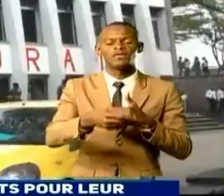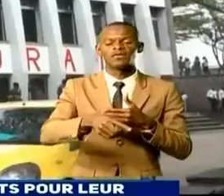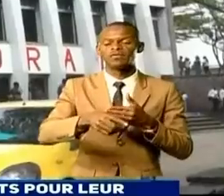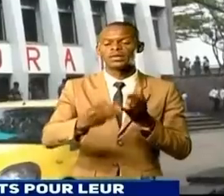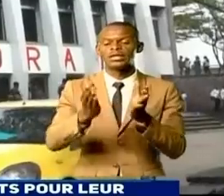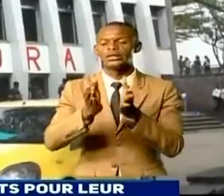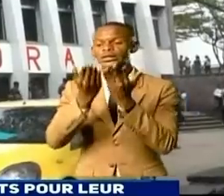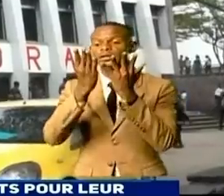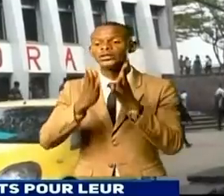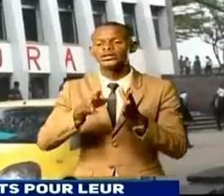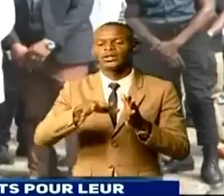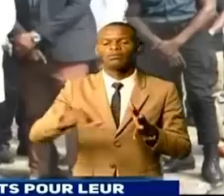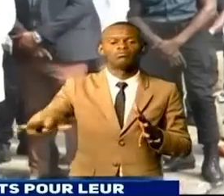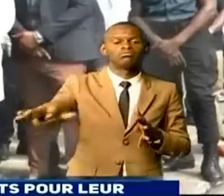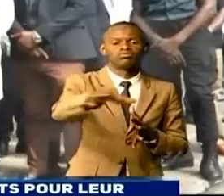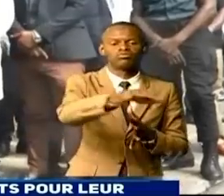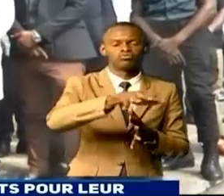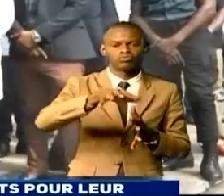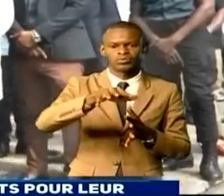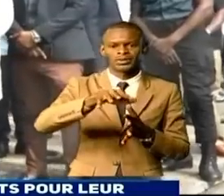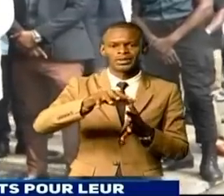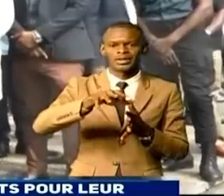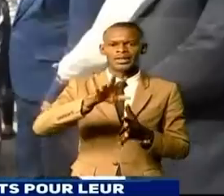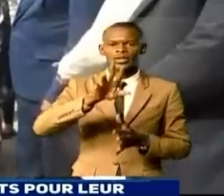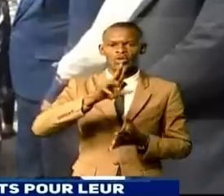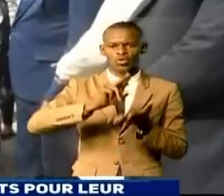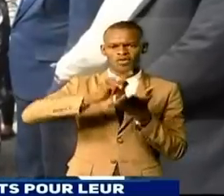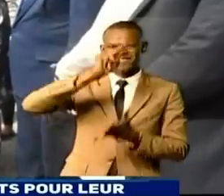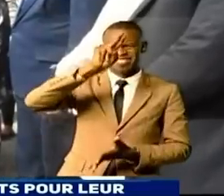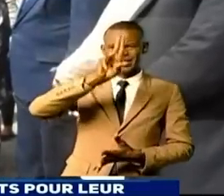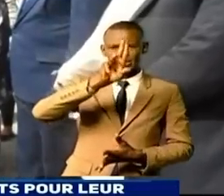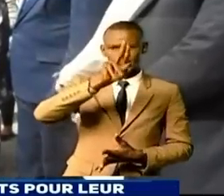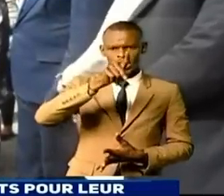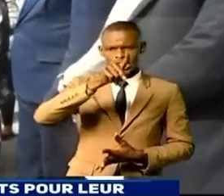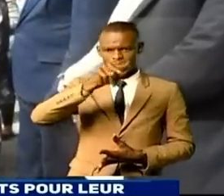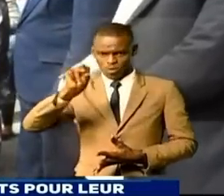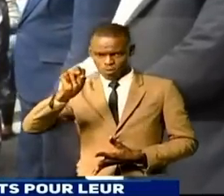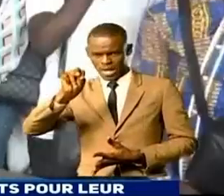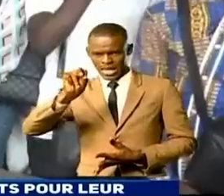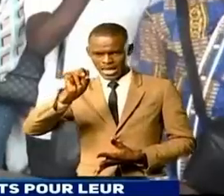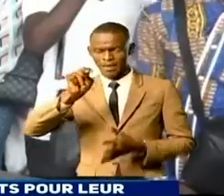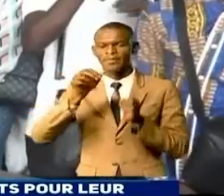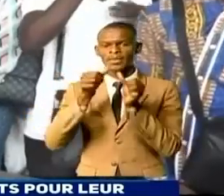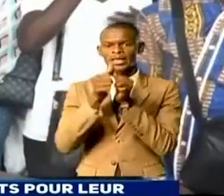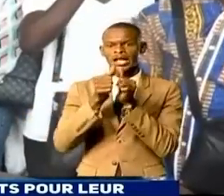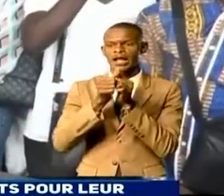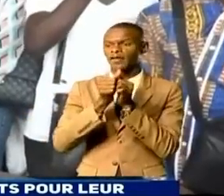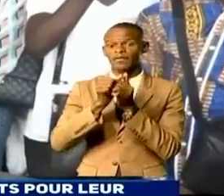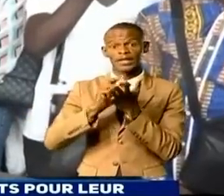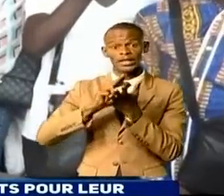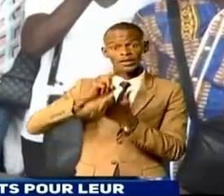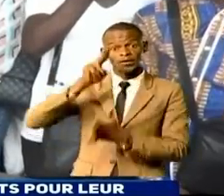Pédagogique Nationale pour échanger avec les étudiants des différents établissements d'enseignement supérieur et universitaire